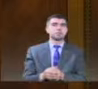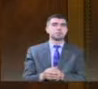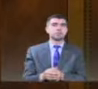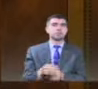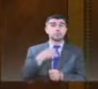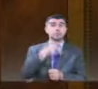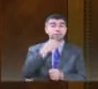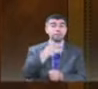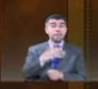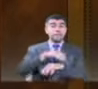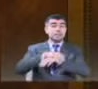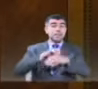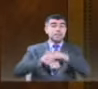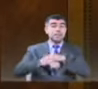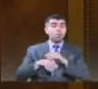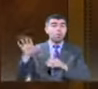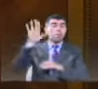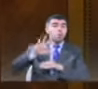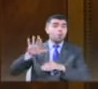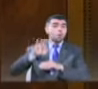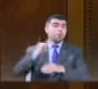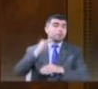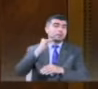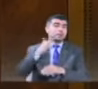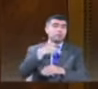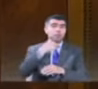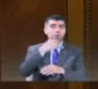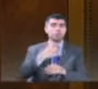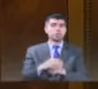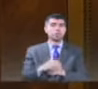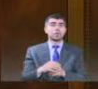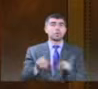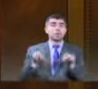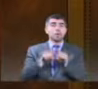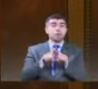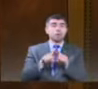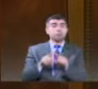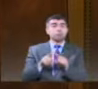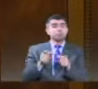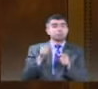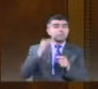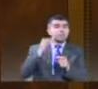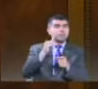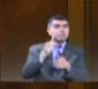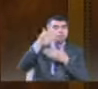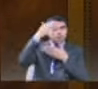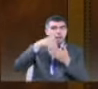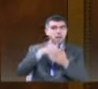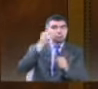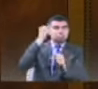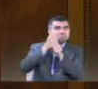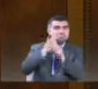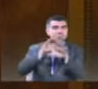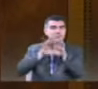لقد عبر الاتحاد الأوروبي غير ما مر عن رغبته في تعميق علاقاته مع المغرب على كافة